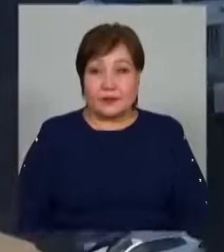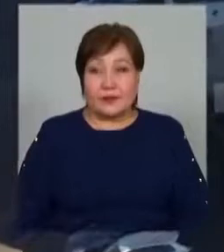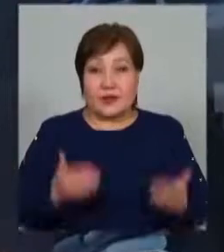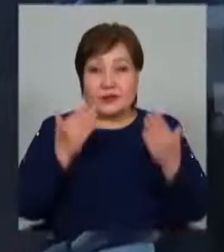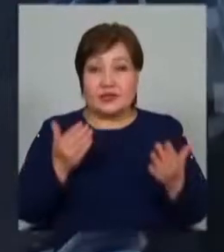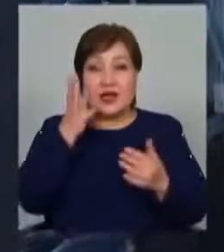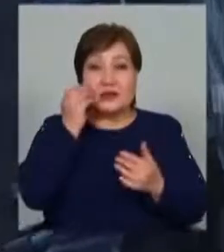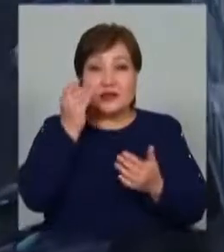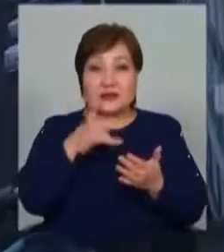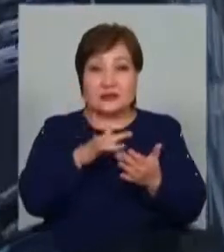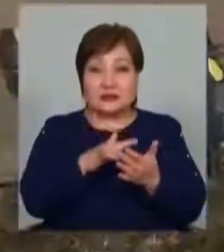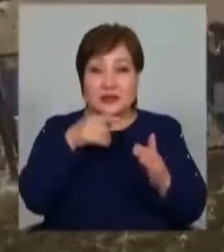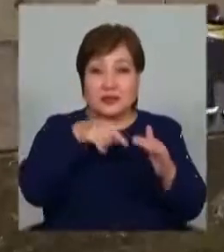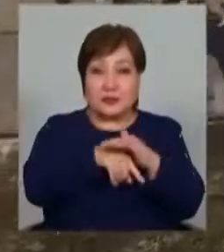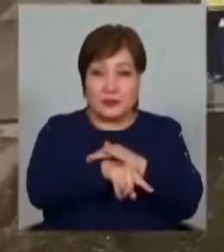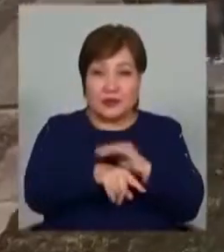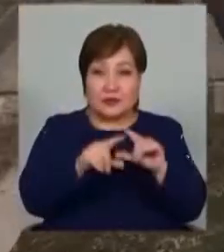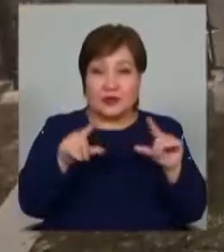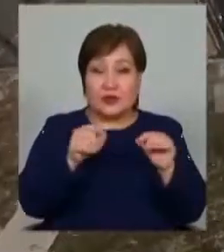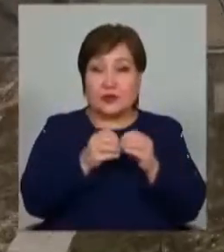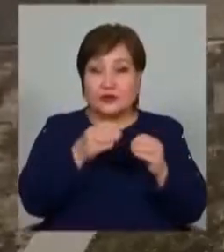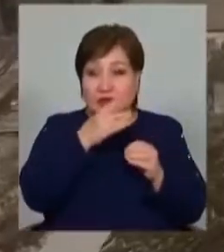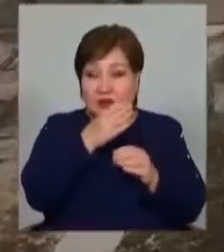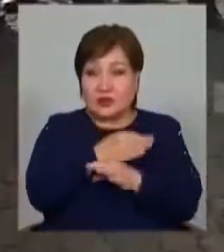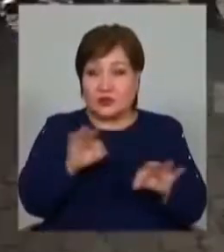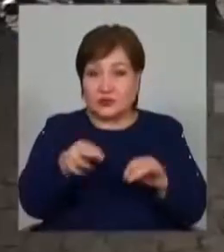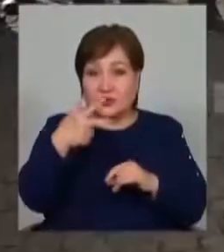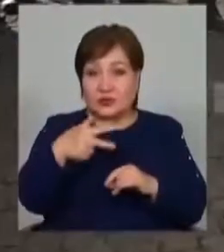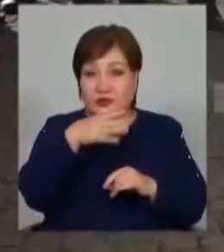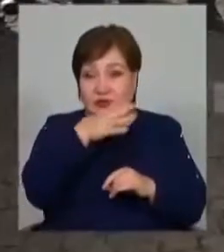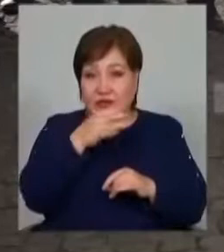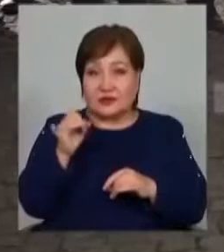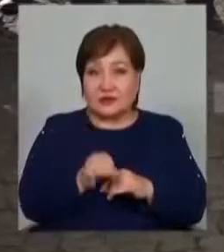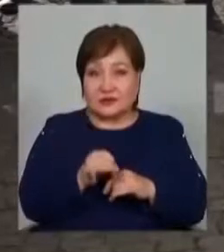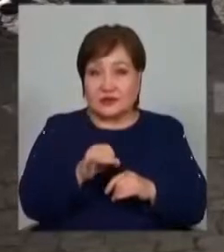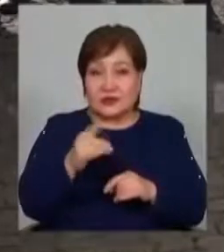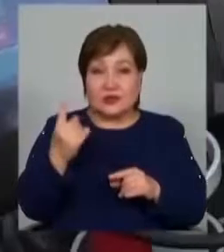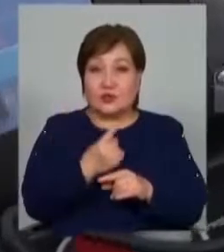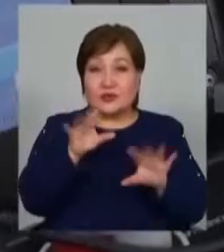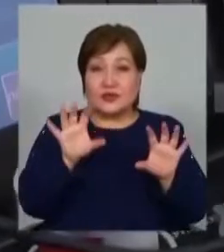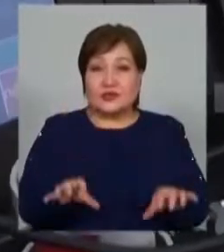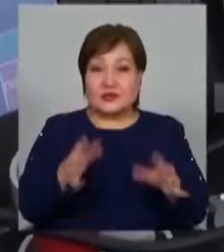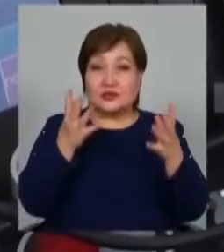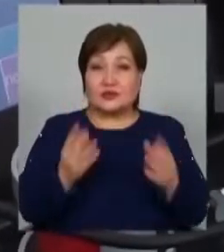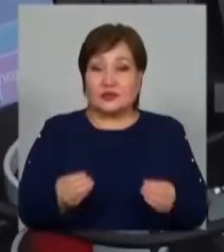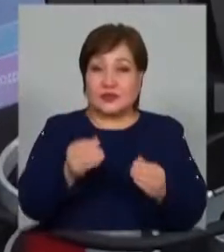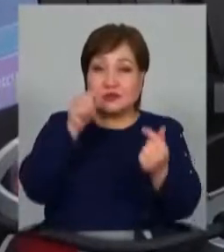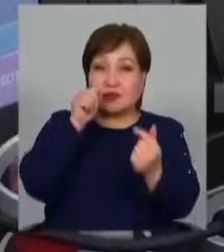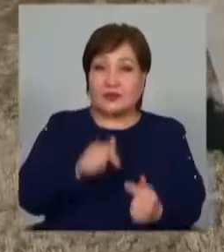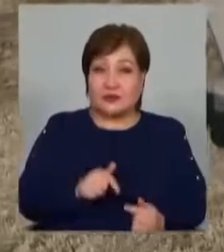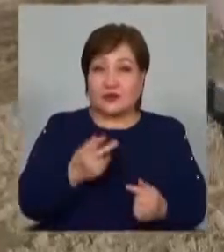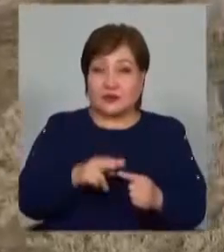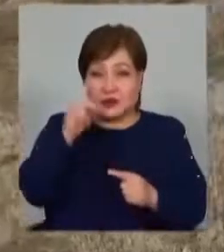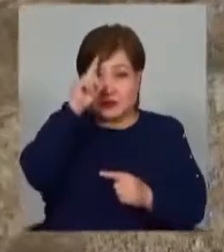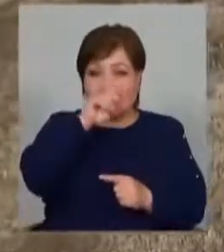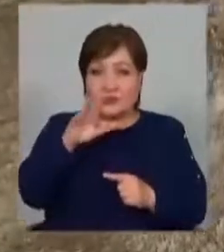Бұл Алматы метрополитенінің 10 жылдығы тәуелсіздіктің 30 жылдығымен әрі тұңғыш президент күнімен тұспа тұс келеді. Осындай айтулы күндерге орай